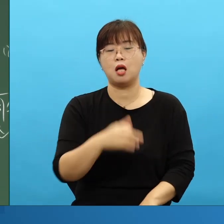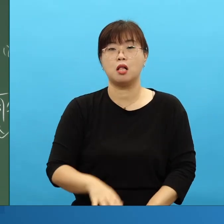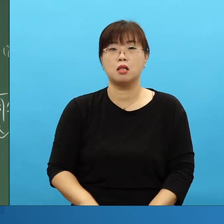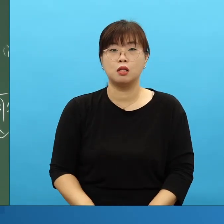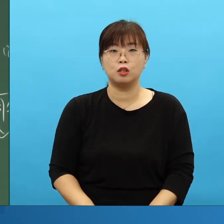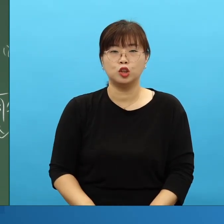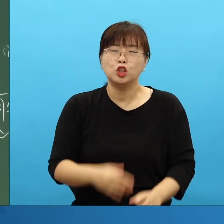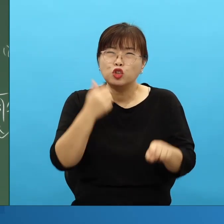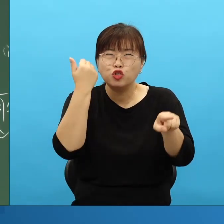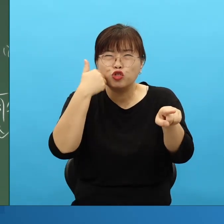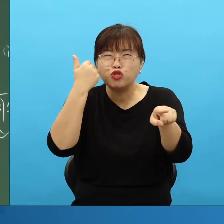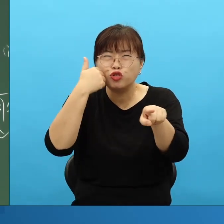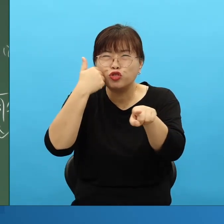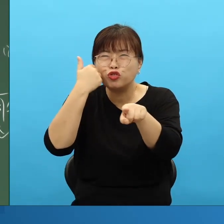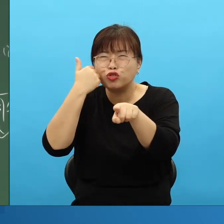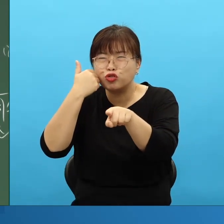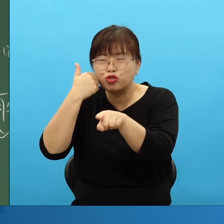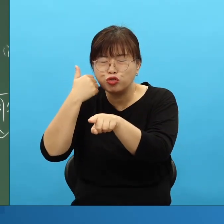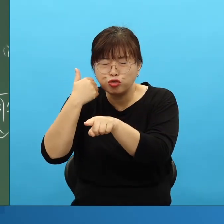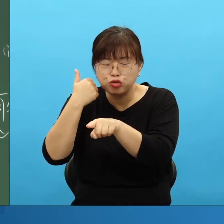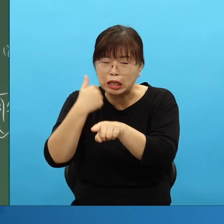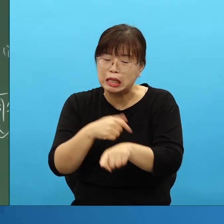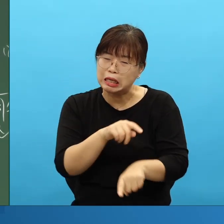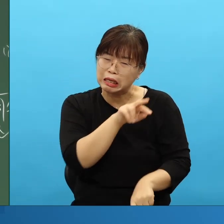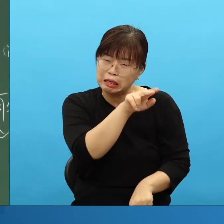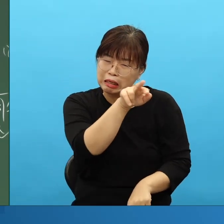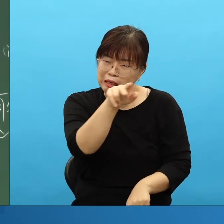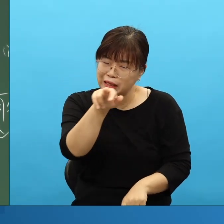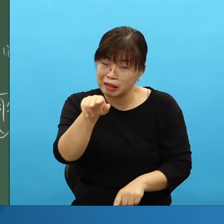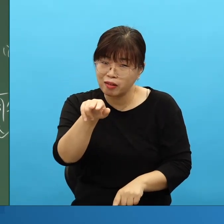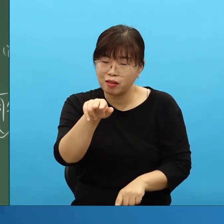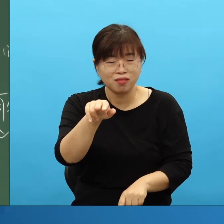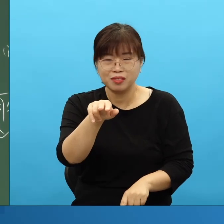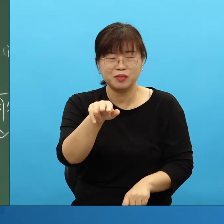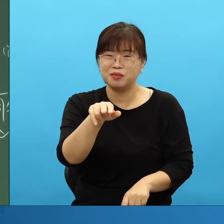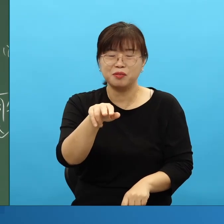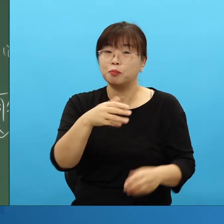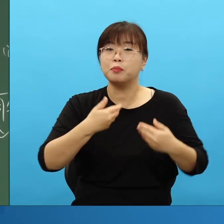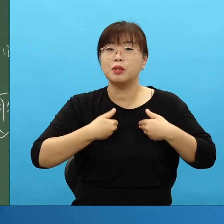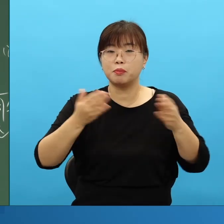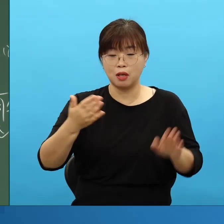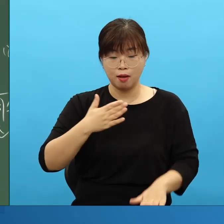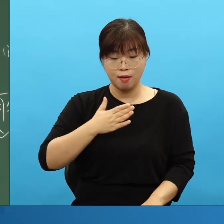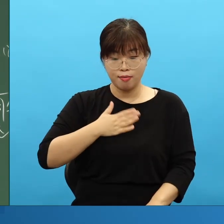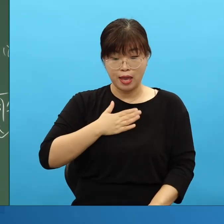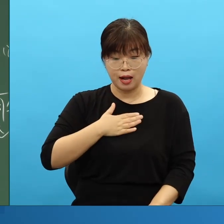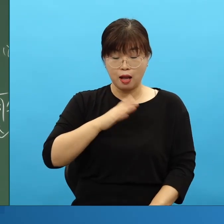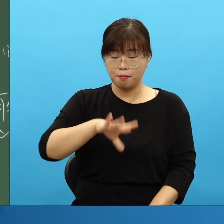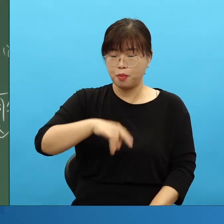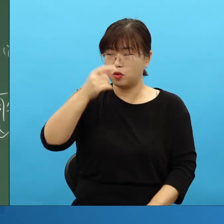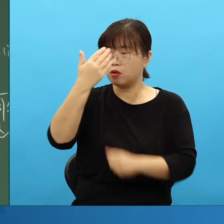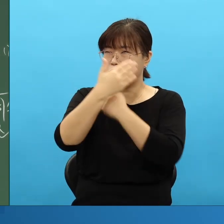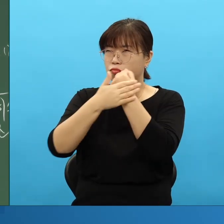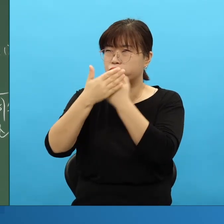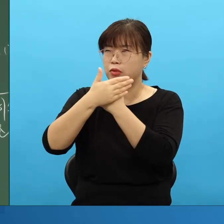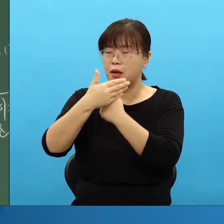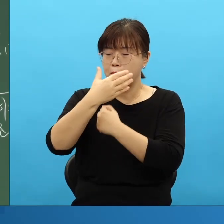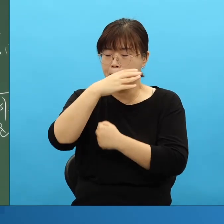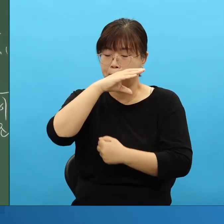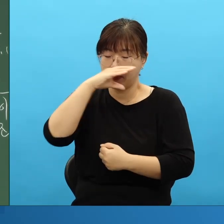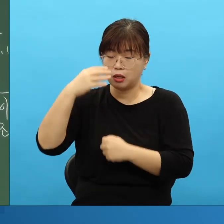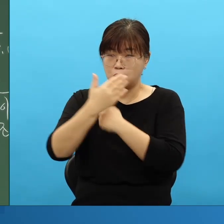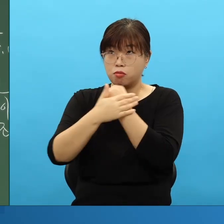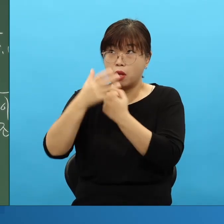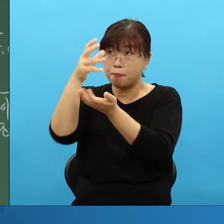뭐가 뭐 말은 많이 있습니다. 여러분이 응답 받으시면 돼요. There are so many excuses we can give. Somebody's this way or somebody's that way. But all you need to do